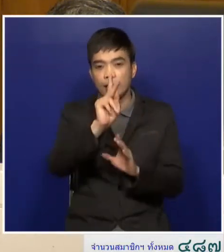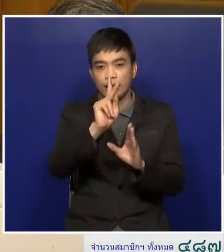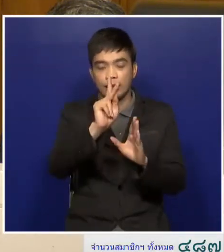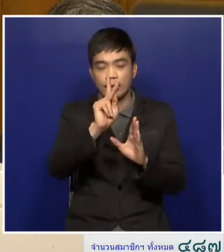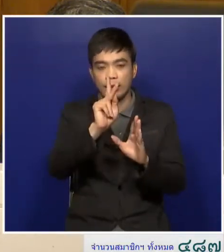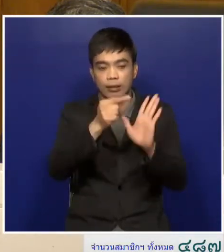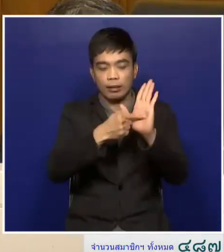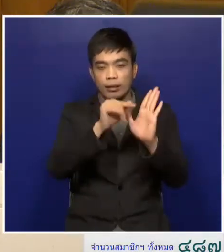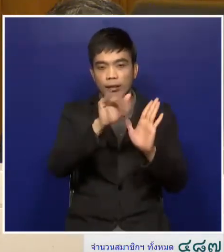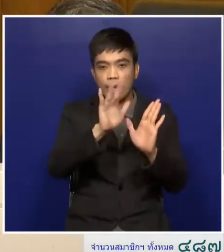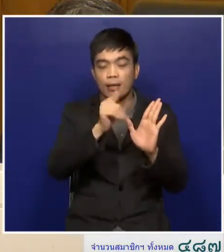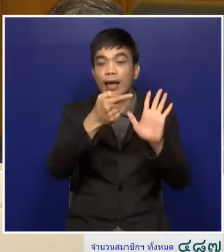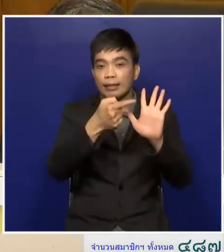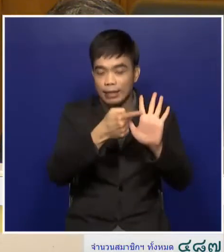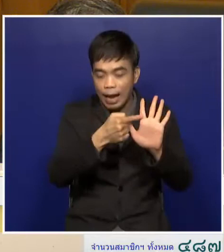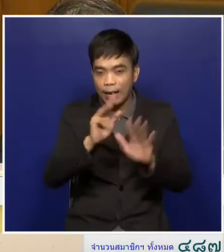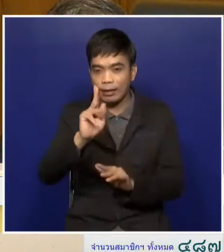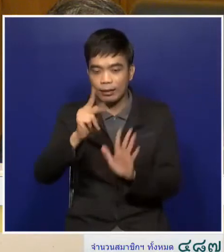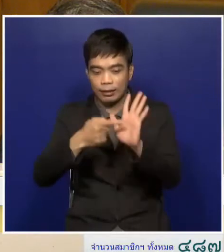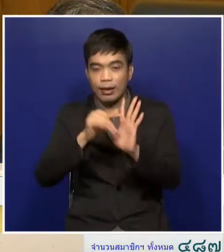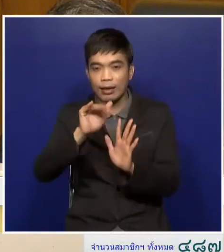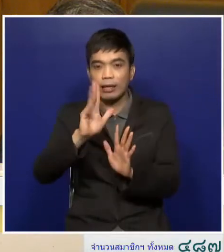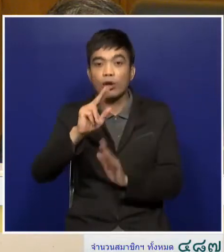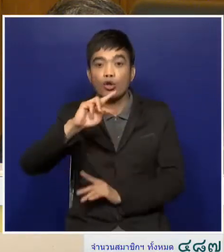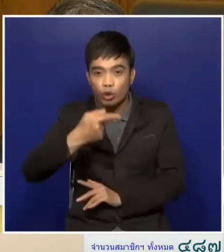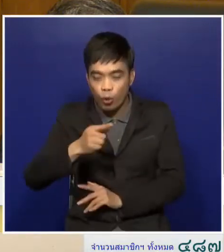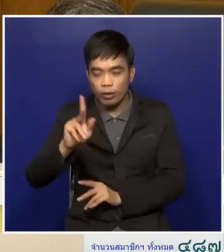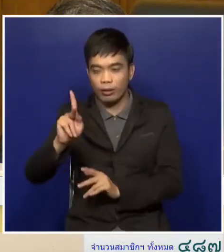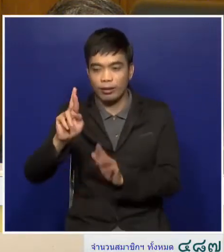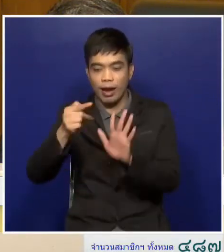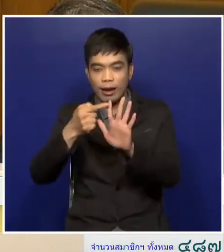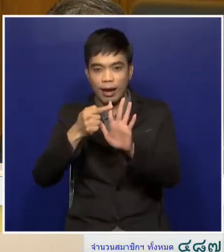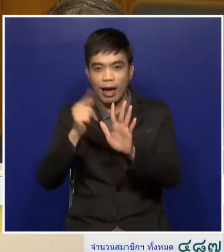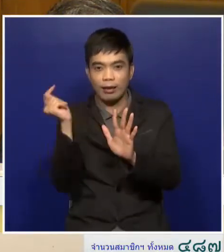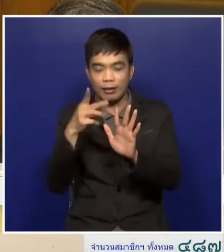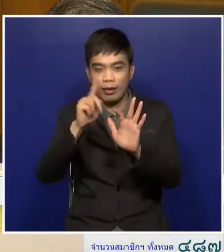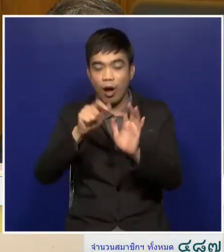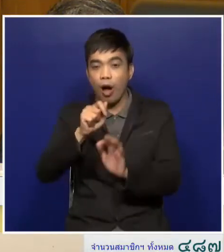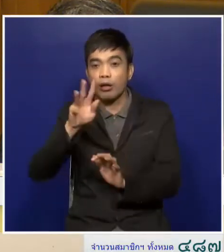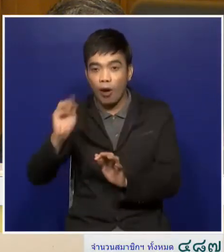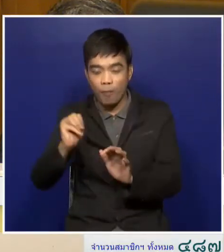ระรชภัญญัตยาเซ็ติด ให้โทษวนนี้ตองยอมรับนะครับว่า